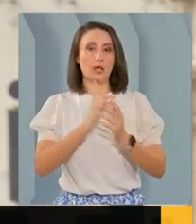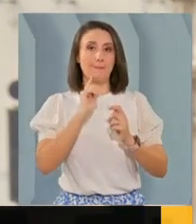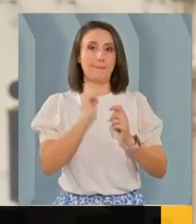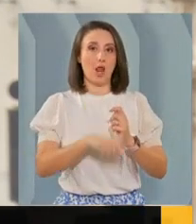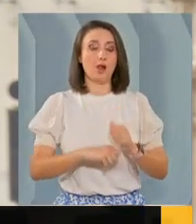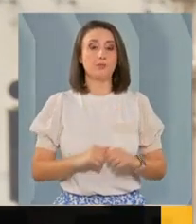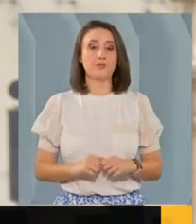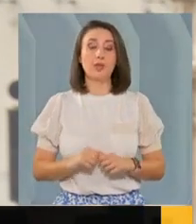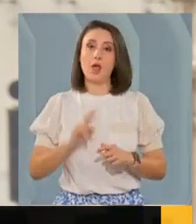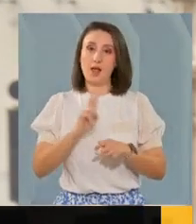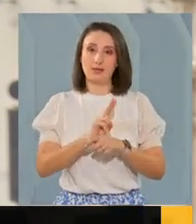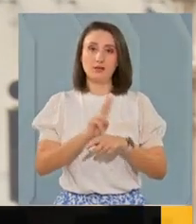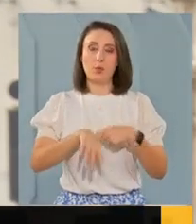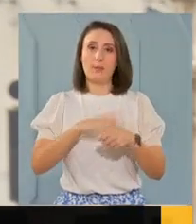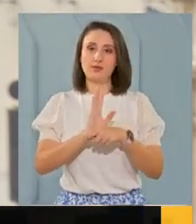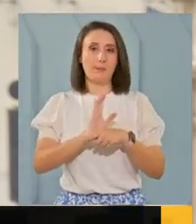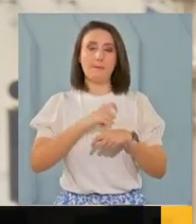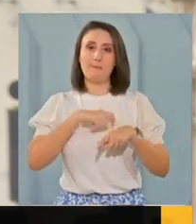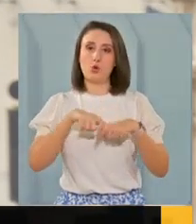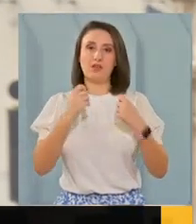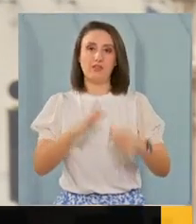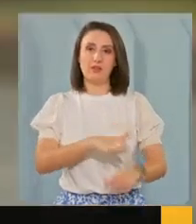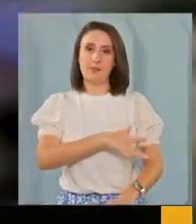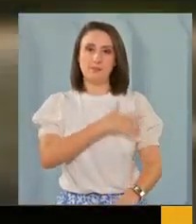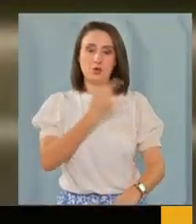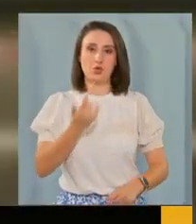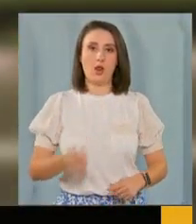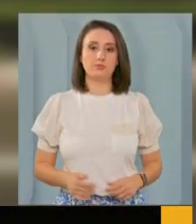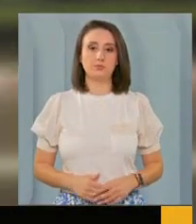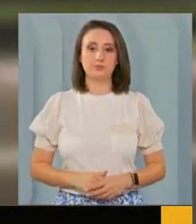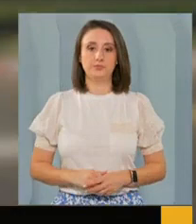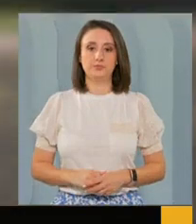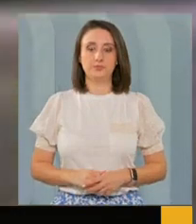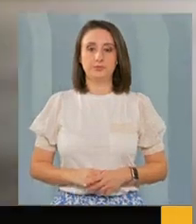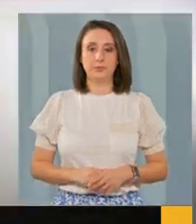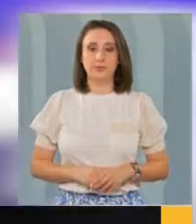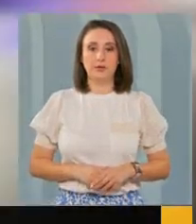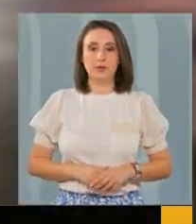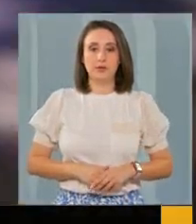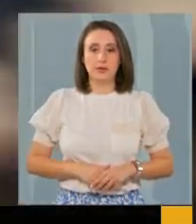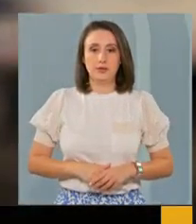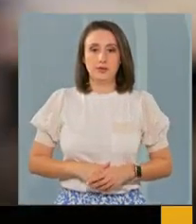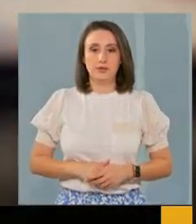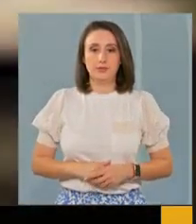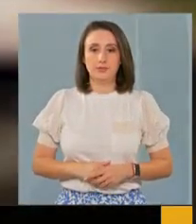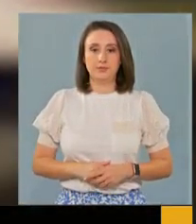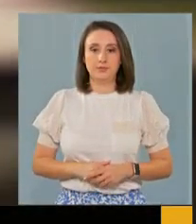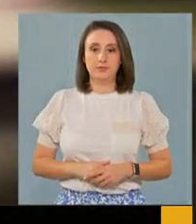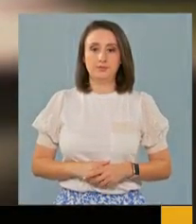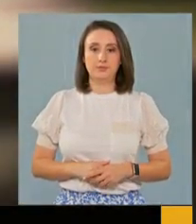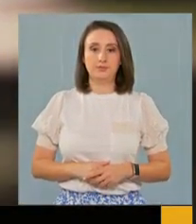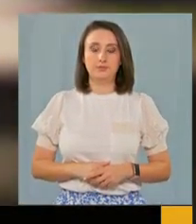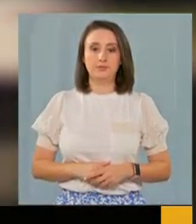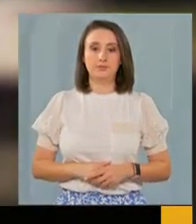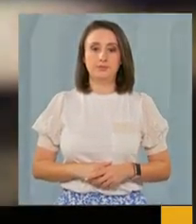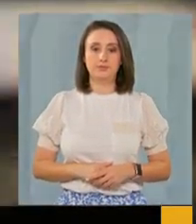penal. Atenție, urmează imagini cu un puternic impact emoțional. Sunt o fata mea de acolo. De aici sunt o